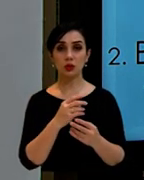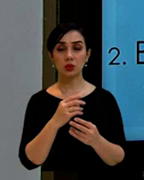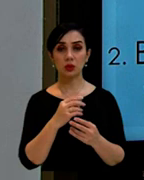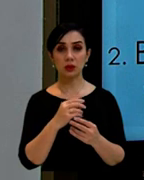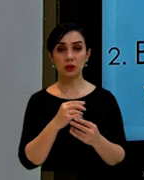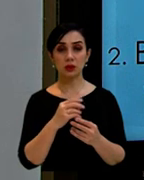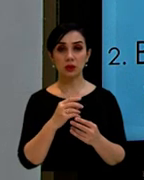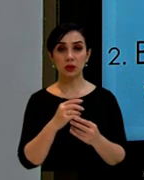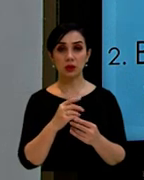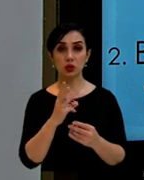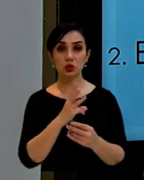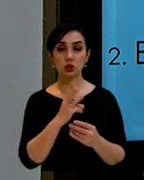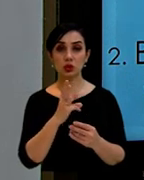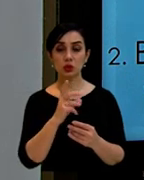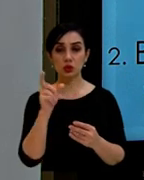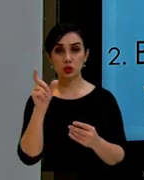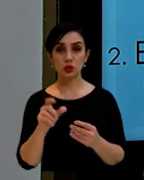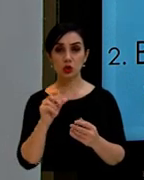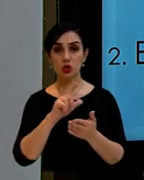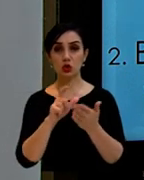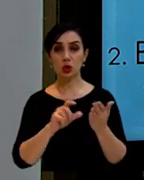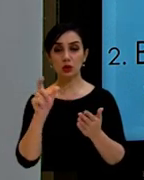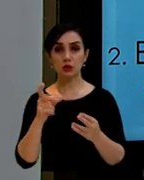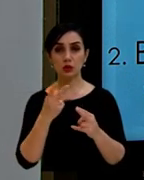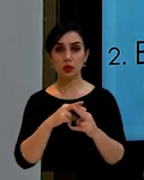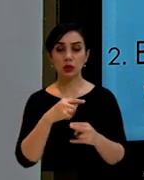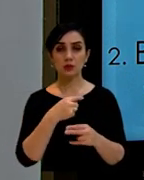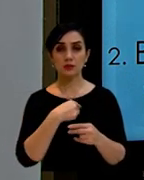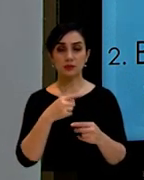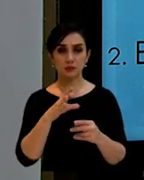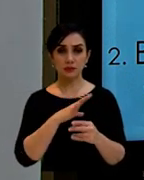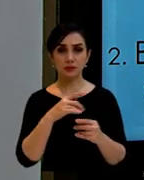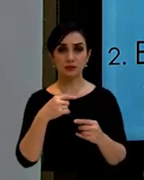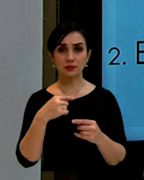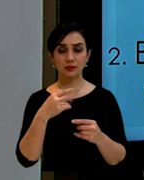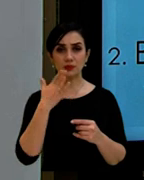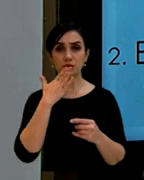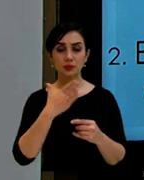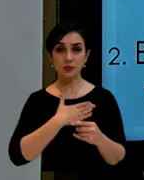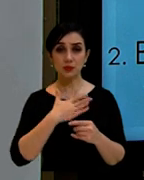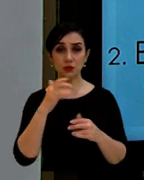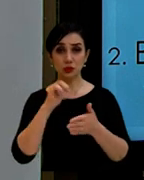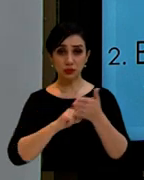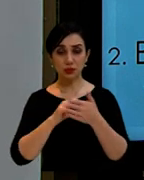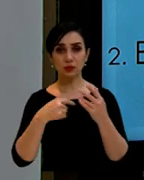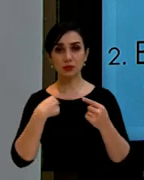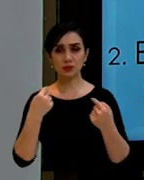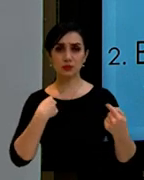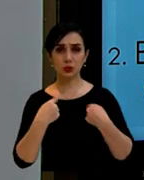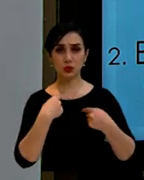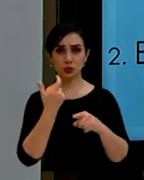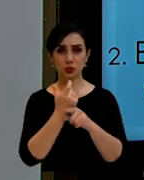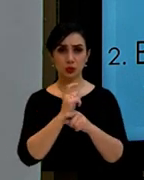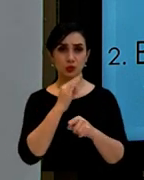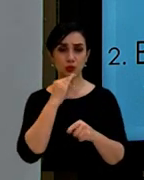o'qig'a buldim nishon deyapti. Demak, malomat o'qlari ishqim tufayli juda ham ko'p menga kelib tegdi. Ikkinchi